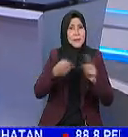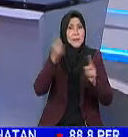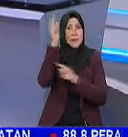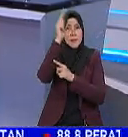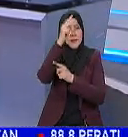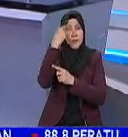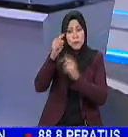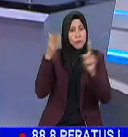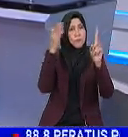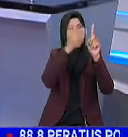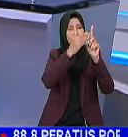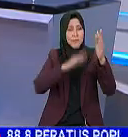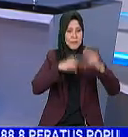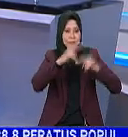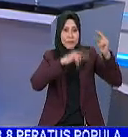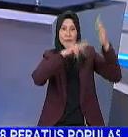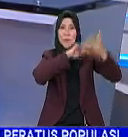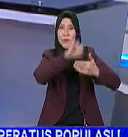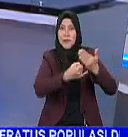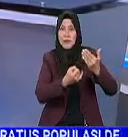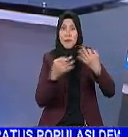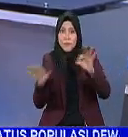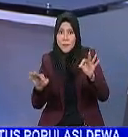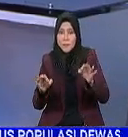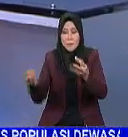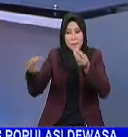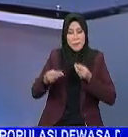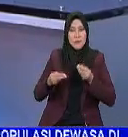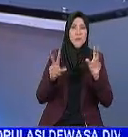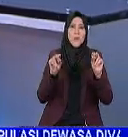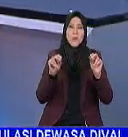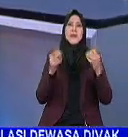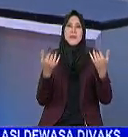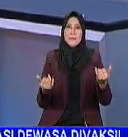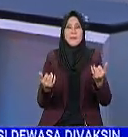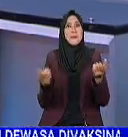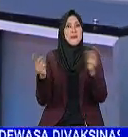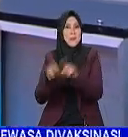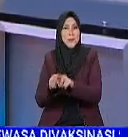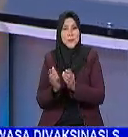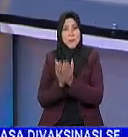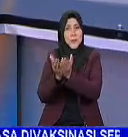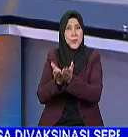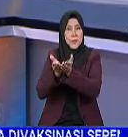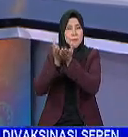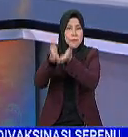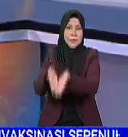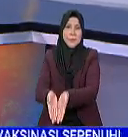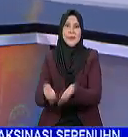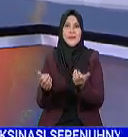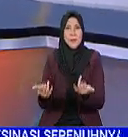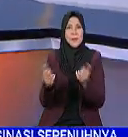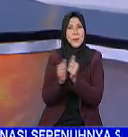tujuan pembangunan Project bukan dibuat secara percuma selain perkembangan insiden pot garam langsung bersama Bunga